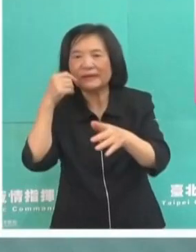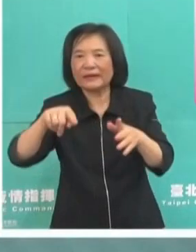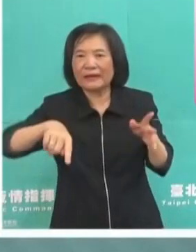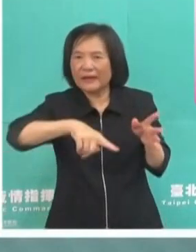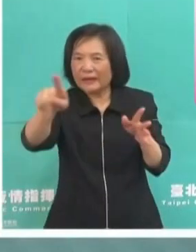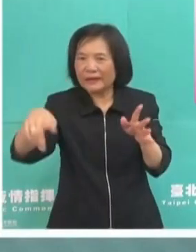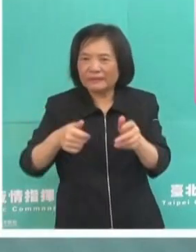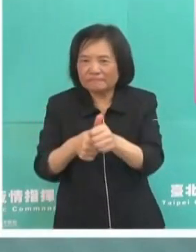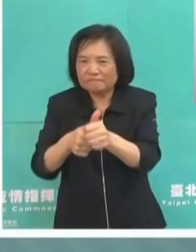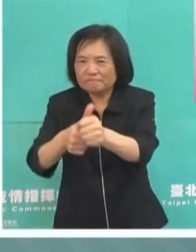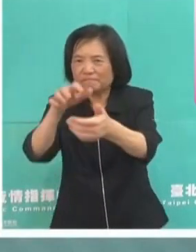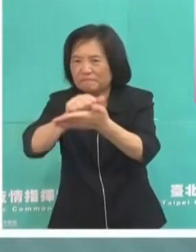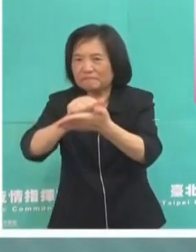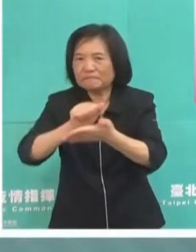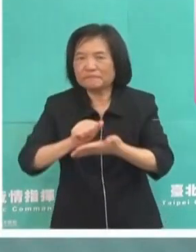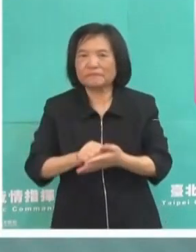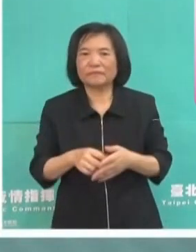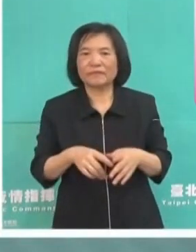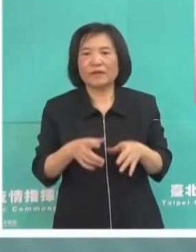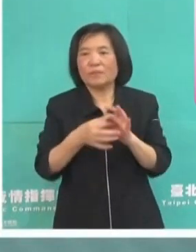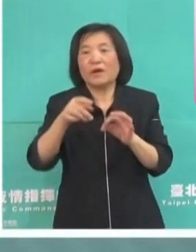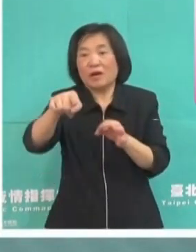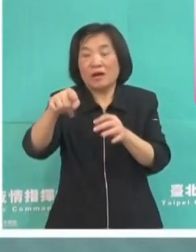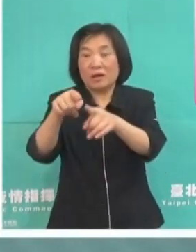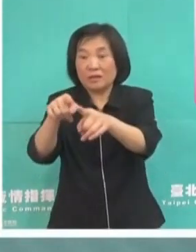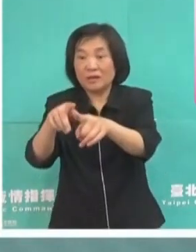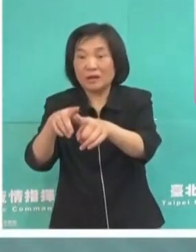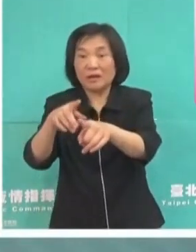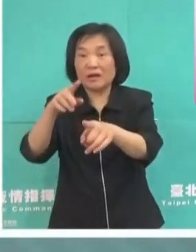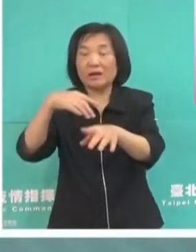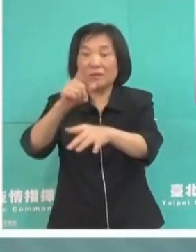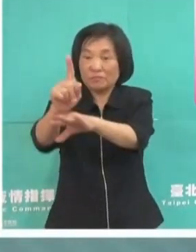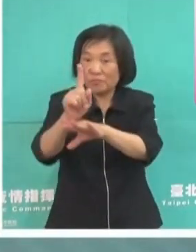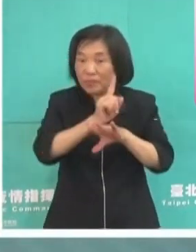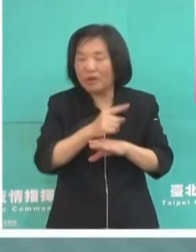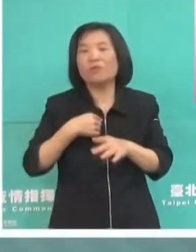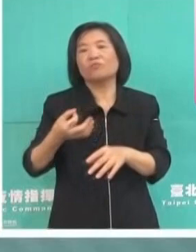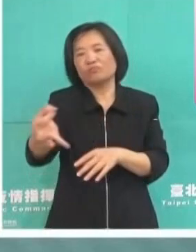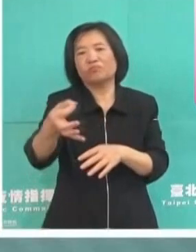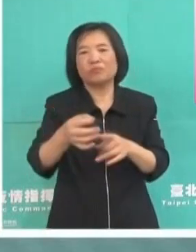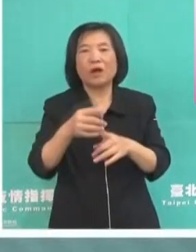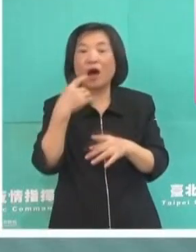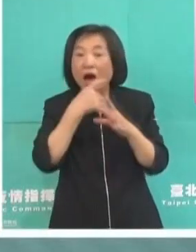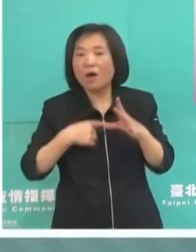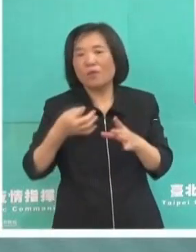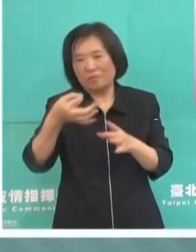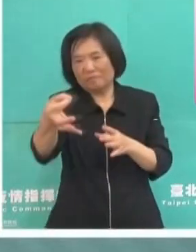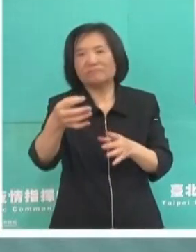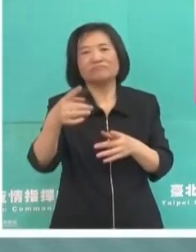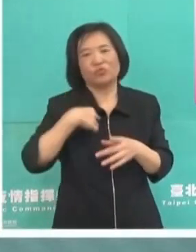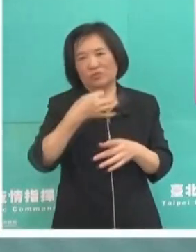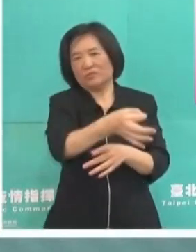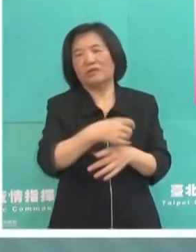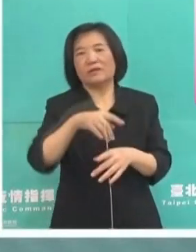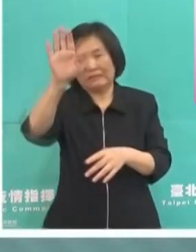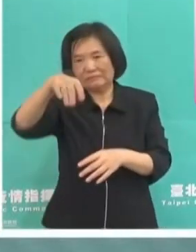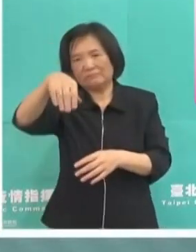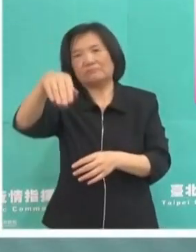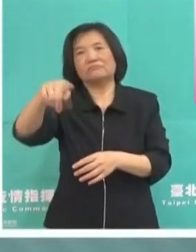被感染的人哦，我帮你出计程车钱，我帮你出这个快筛的费用，但是你必须去快